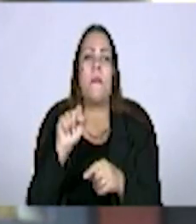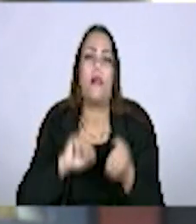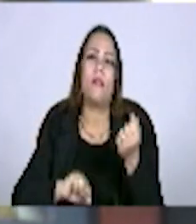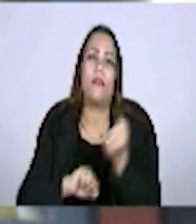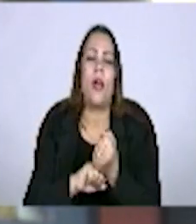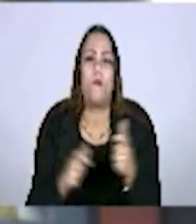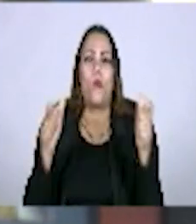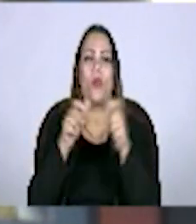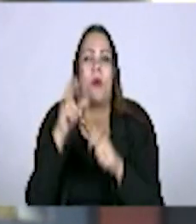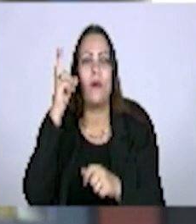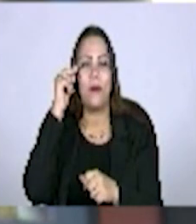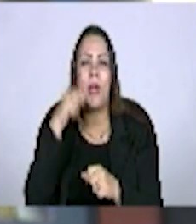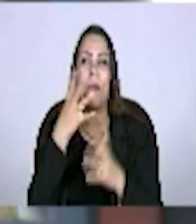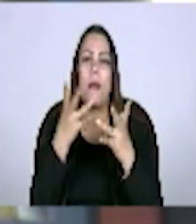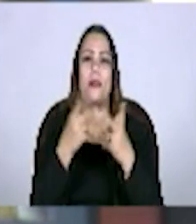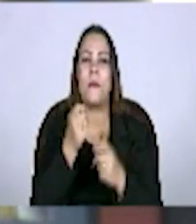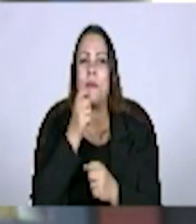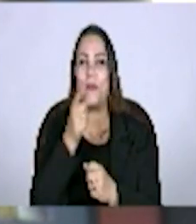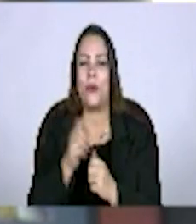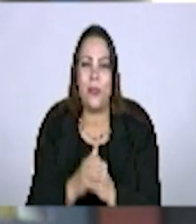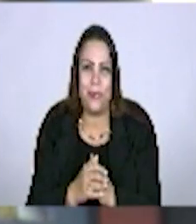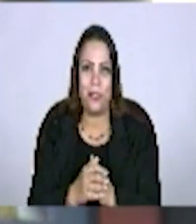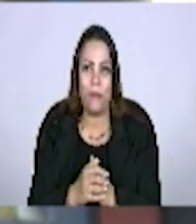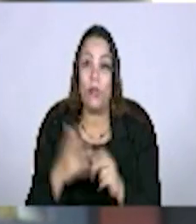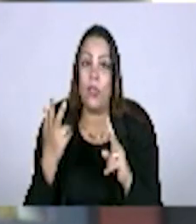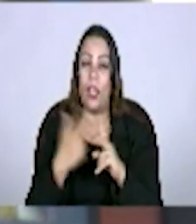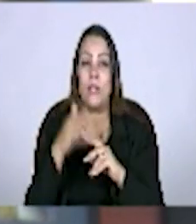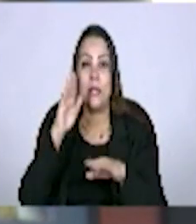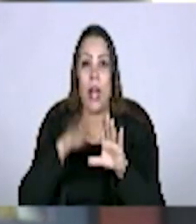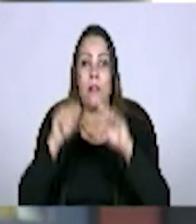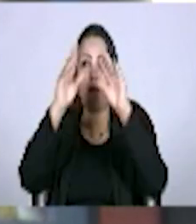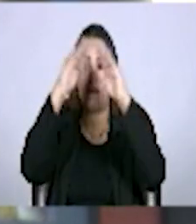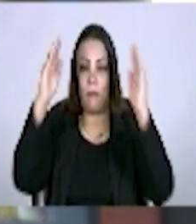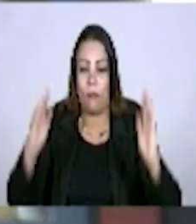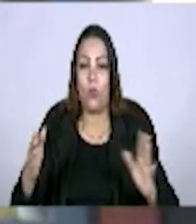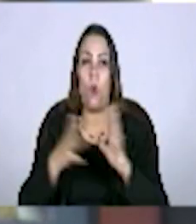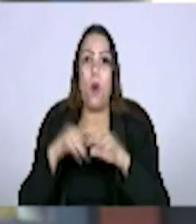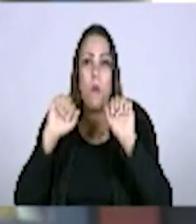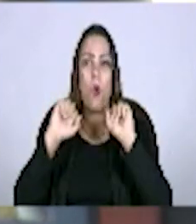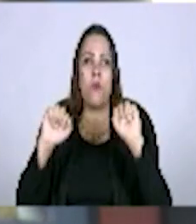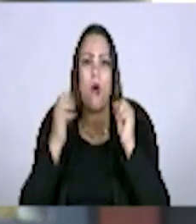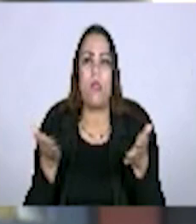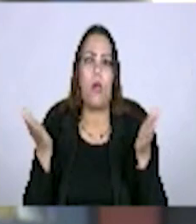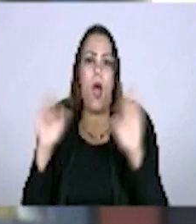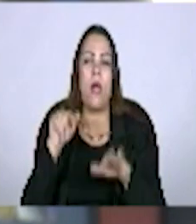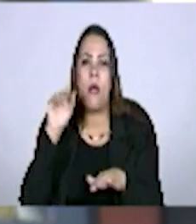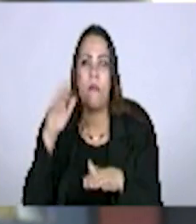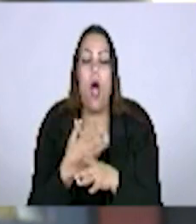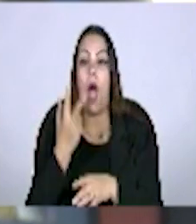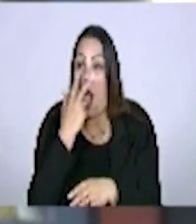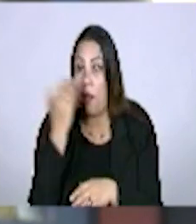دعم المجتمع الاسرائيلي زي الاحصاءات ما بتقول الناس قاعده في خيام قدام الكنيست ومظاهرات عارمه جدا اقوى